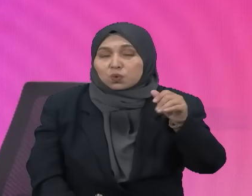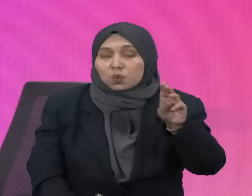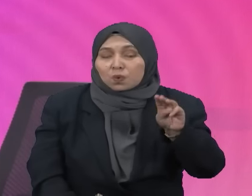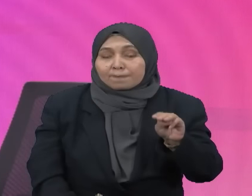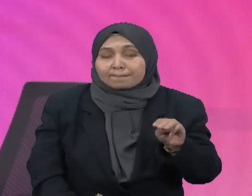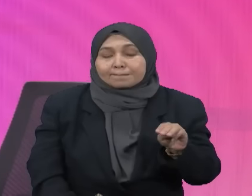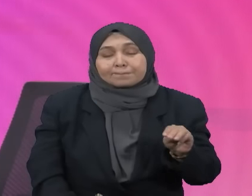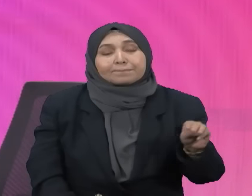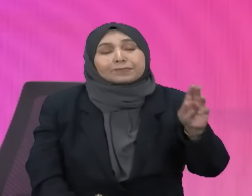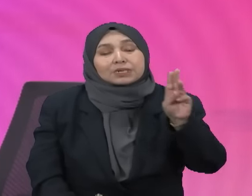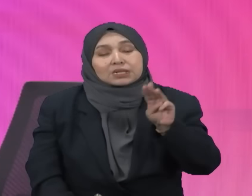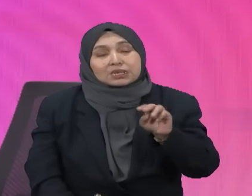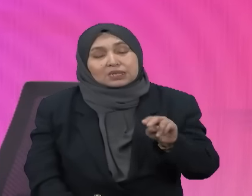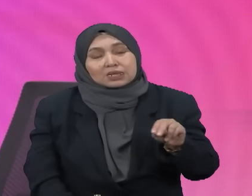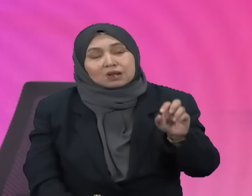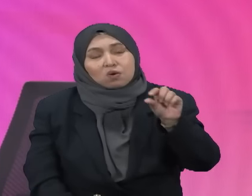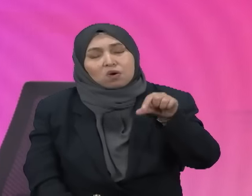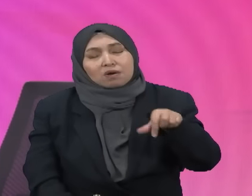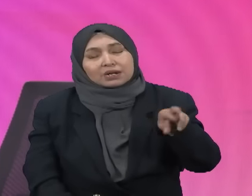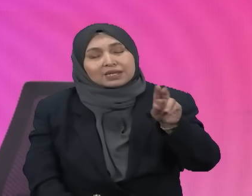akhrijuhum min